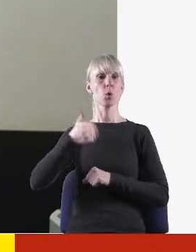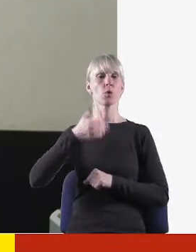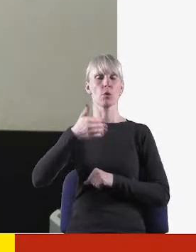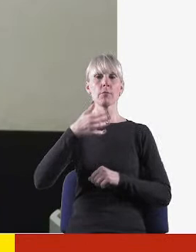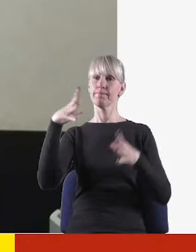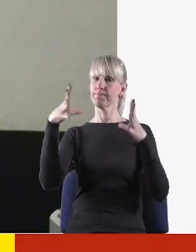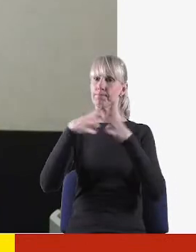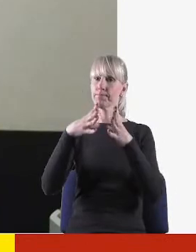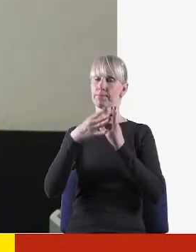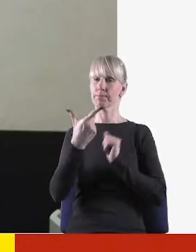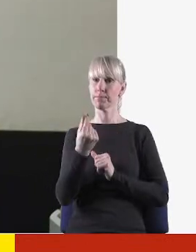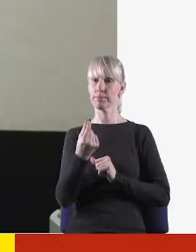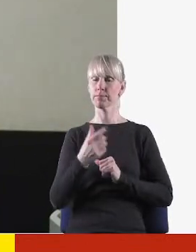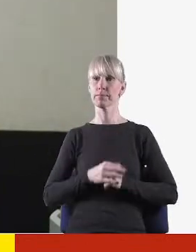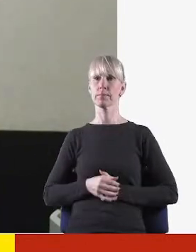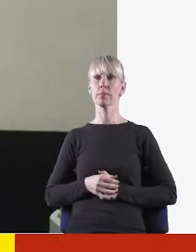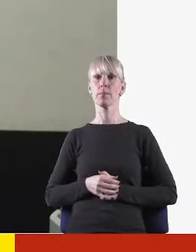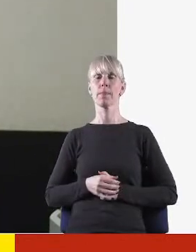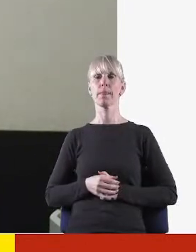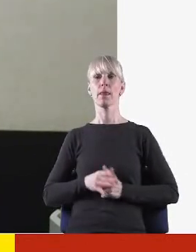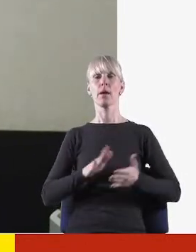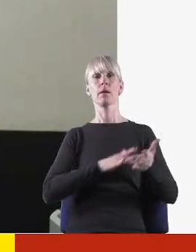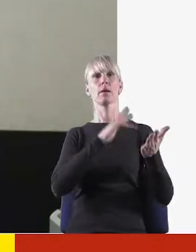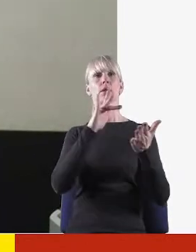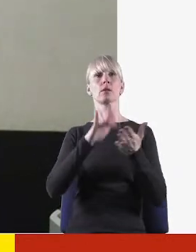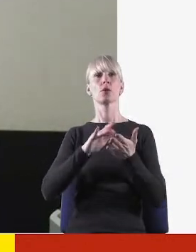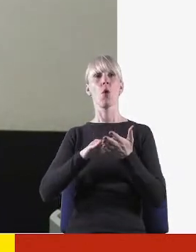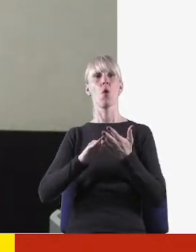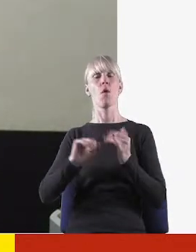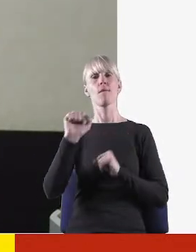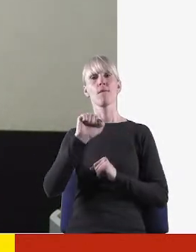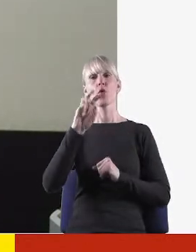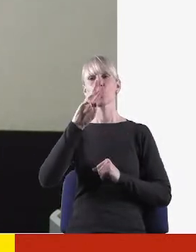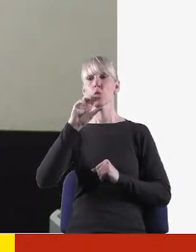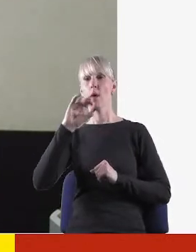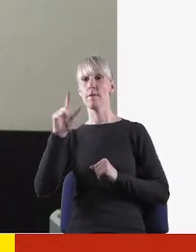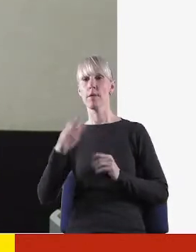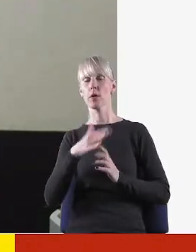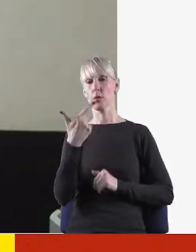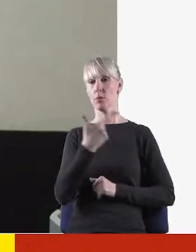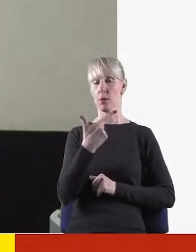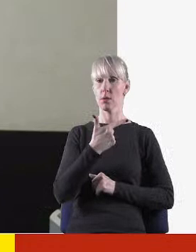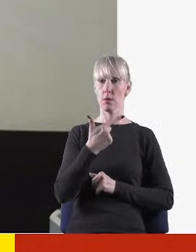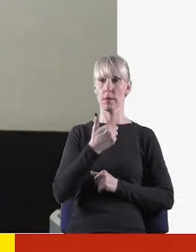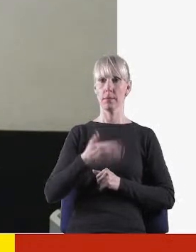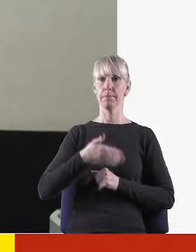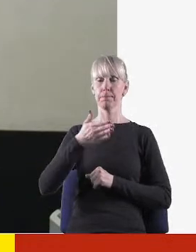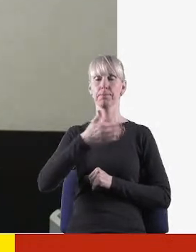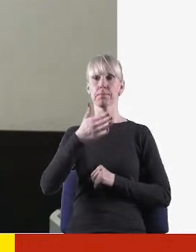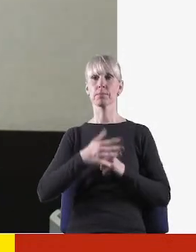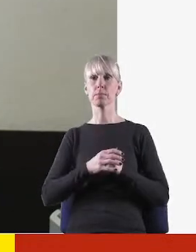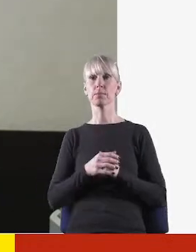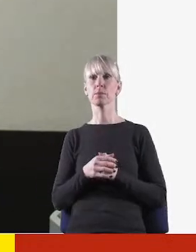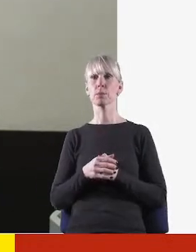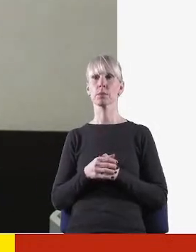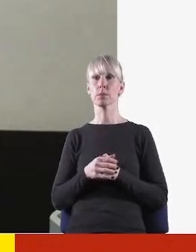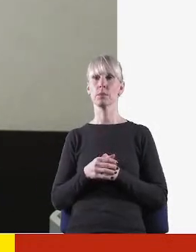Z Łodzi Kaliskiej przez Kutno do Włocławka planowane są dwie pary. I jeszcze